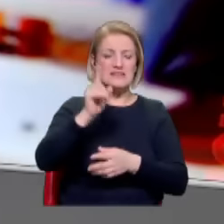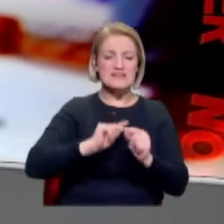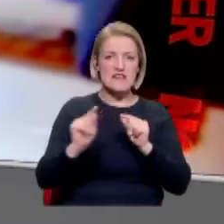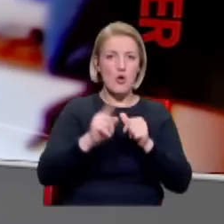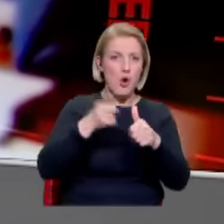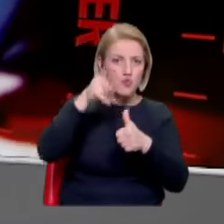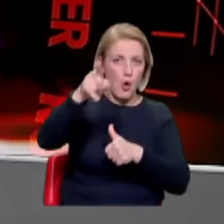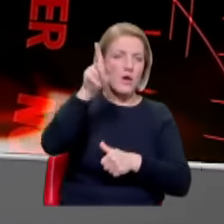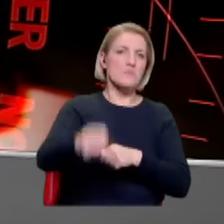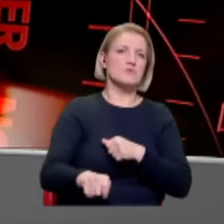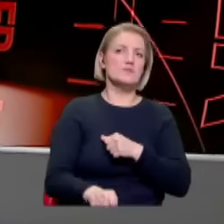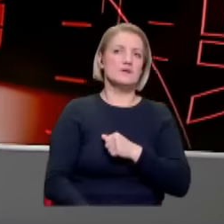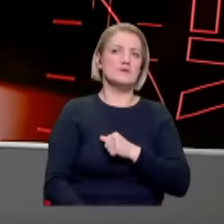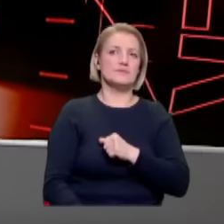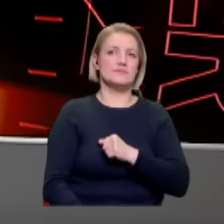tasarrufu önce orada yapın.